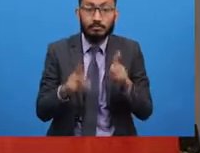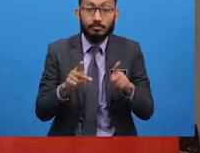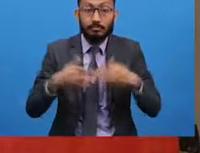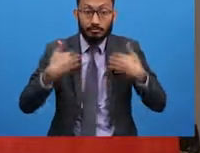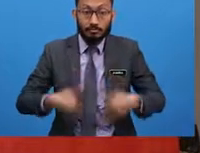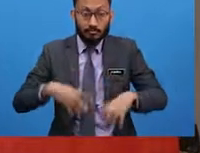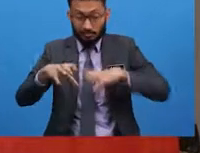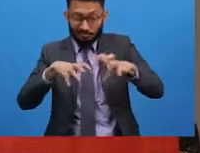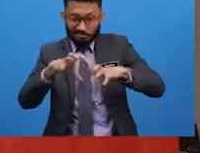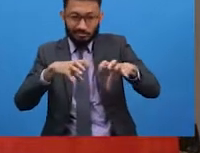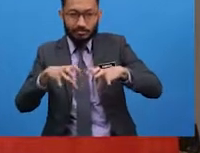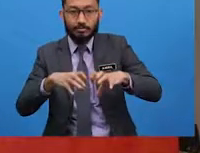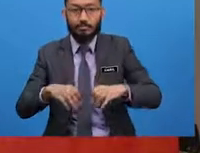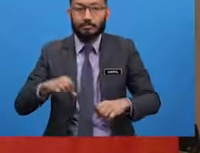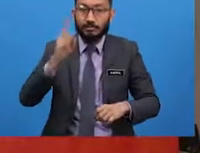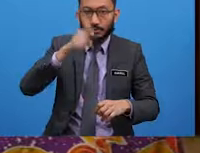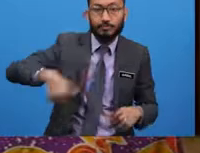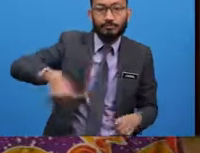ia perlu digosok terlebih dahulu.